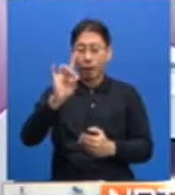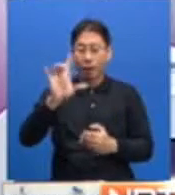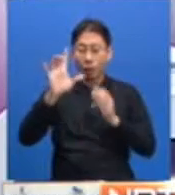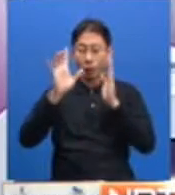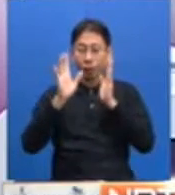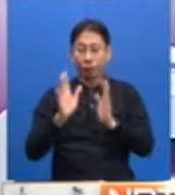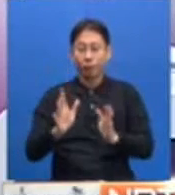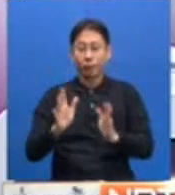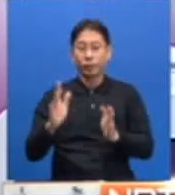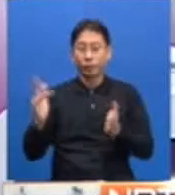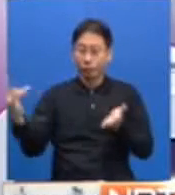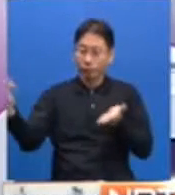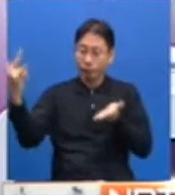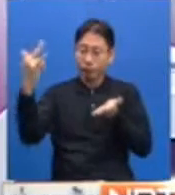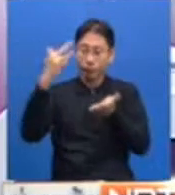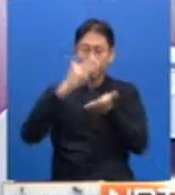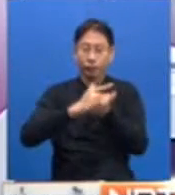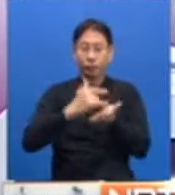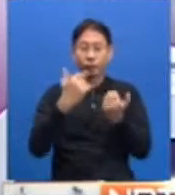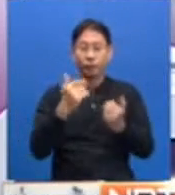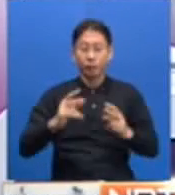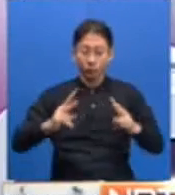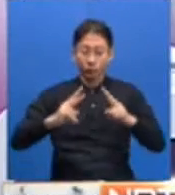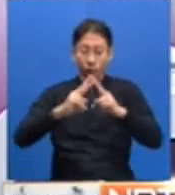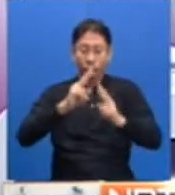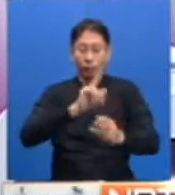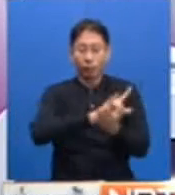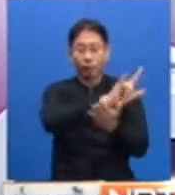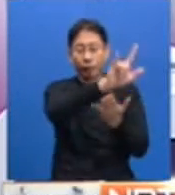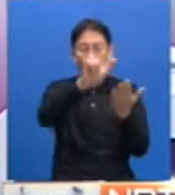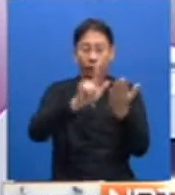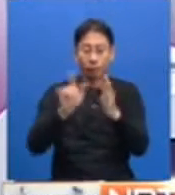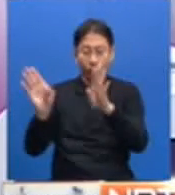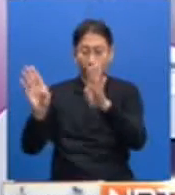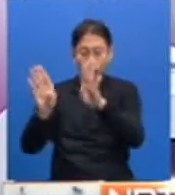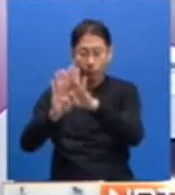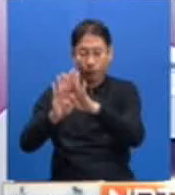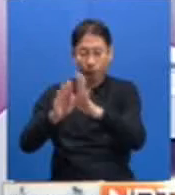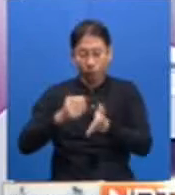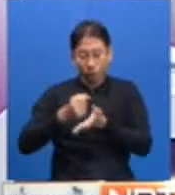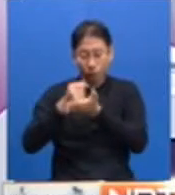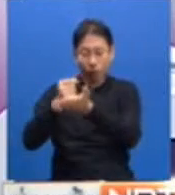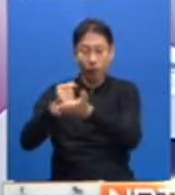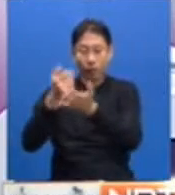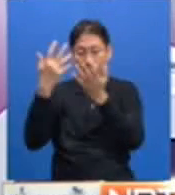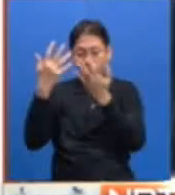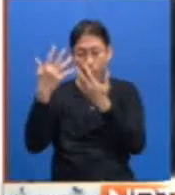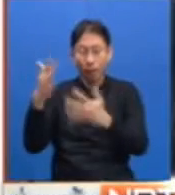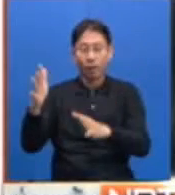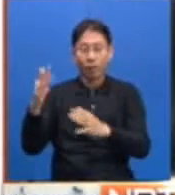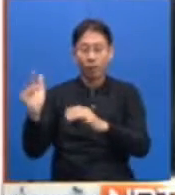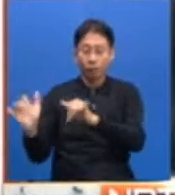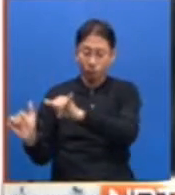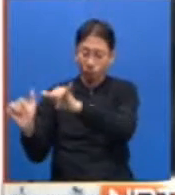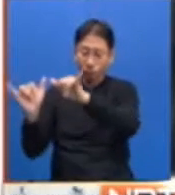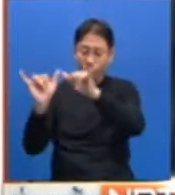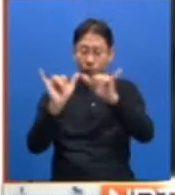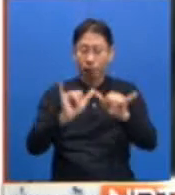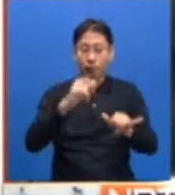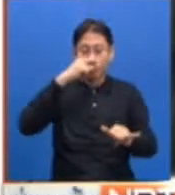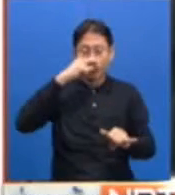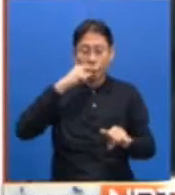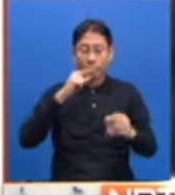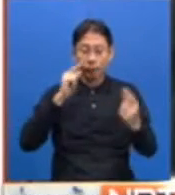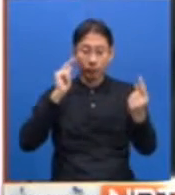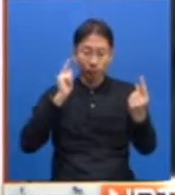ทางด้านกระทรวงการต่างประเทศค่ะก็ได้มีการแถลงปิดศูนย์ช่วยเหลือคนไทยในลิเบียนะคะหลังจากที่อพยพคนไทยได้ตาม